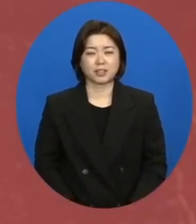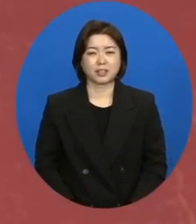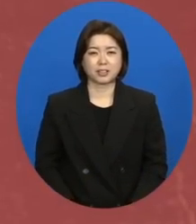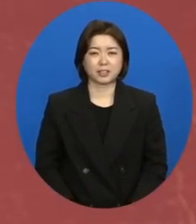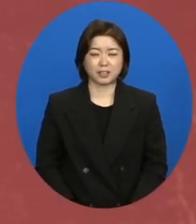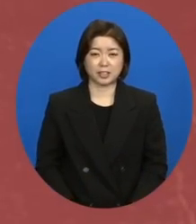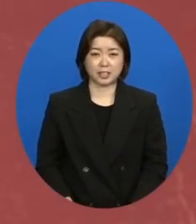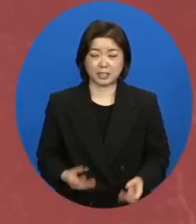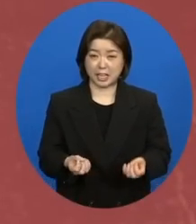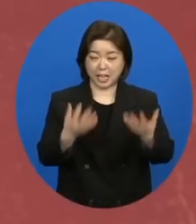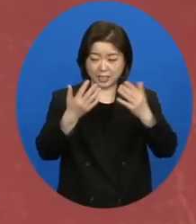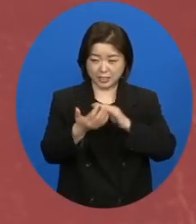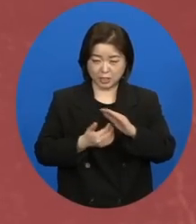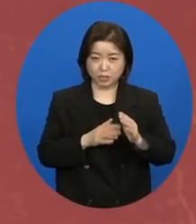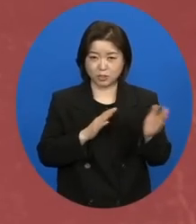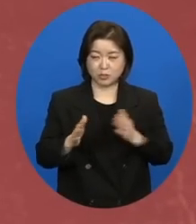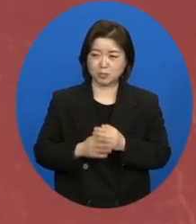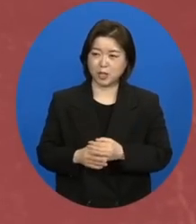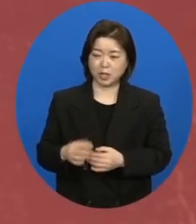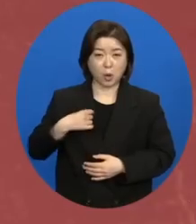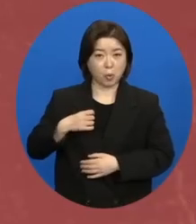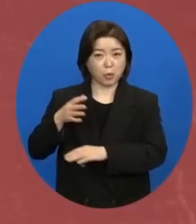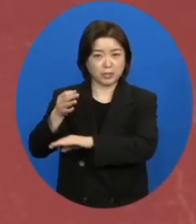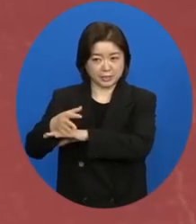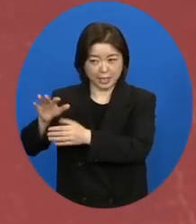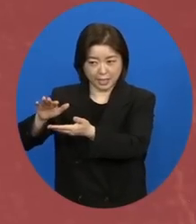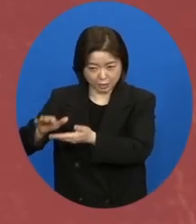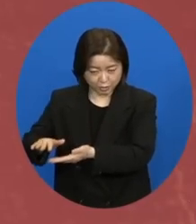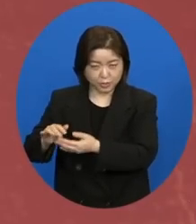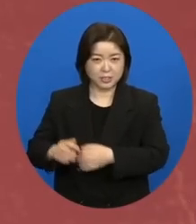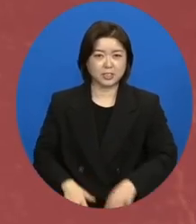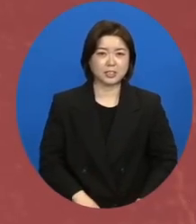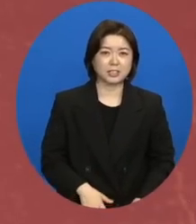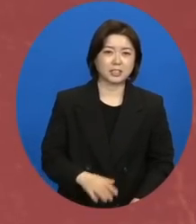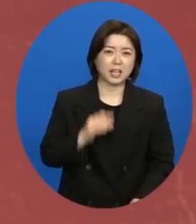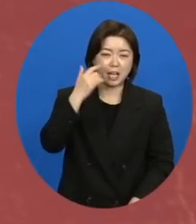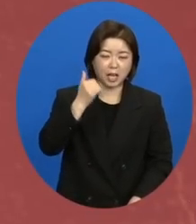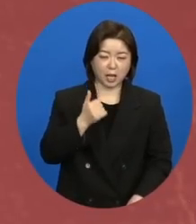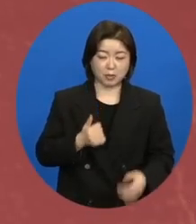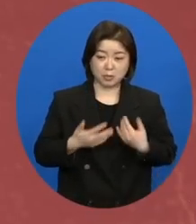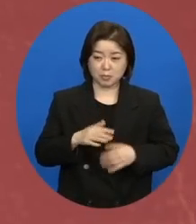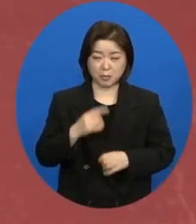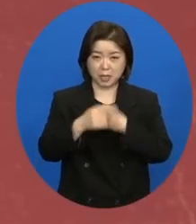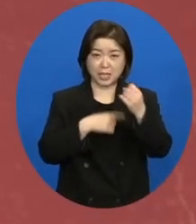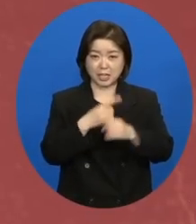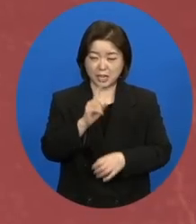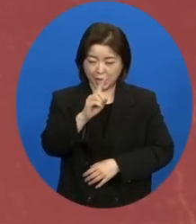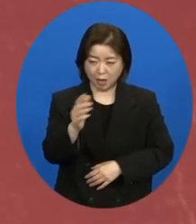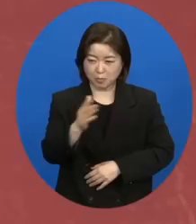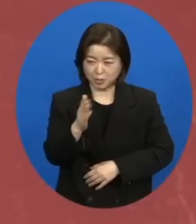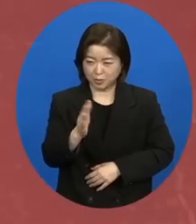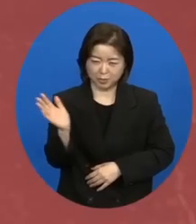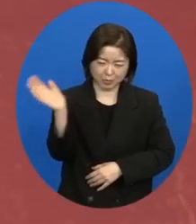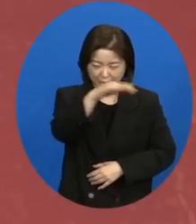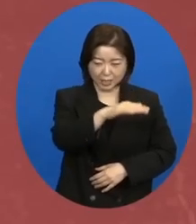명절 준비한다고 어머니 옷을 사오셨지. 우리 아버님 바쁘다가 한번 목욕하러 가자. 1년에 한 번 정도 가는